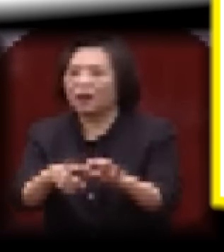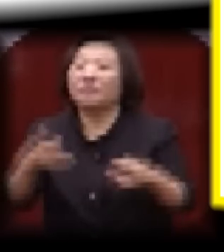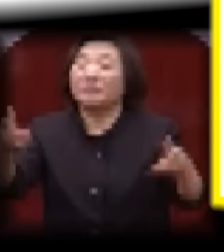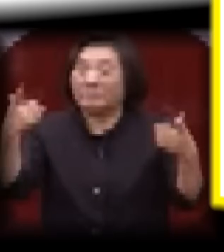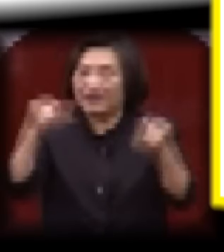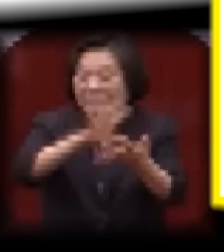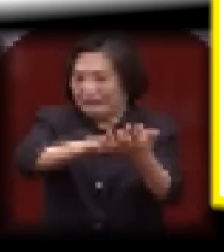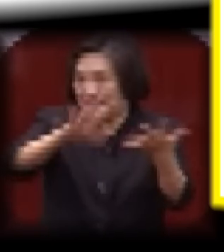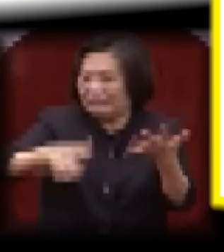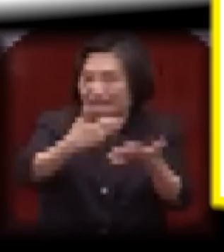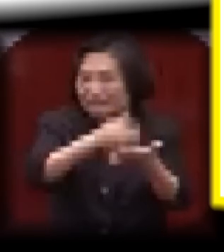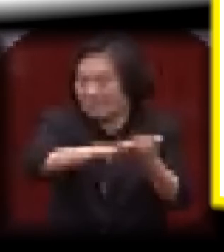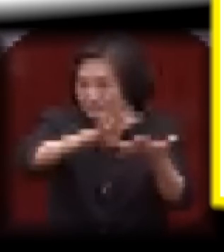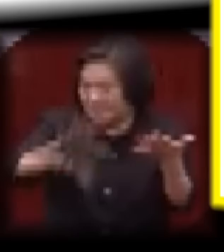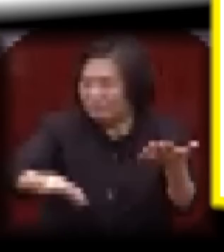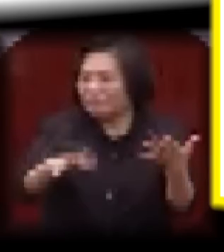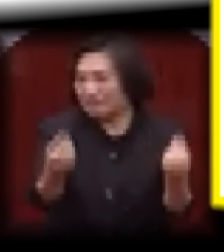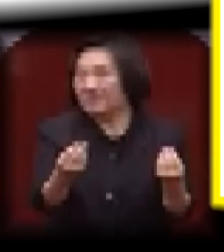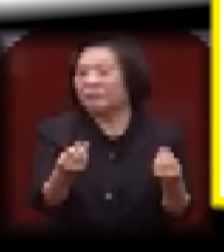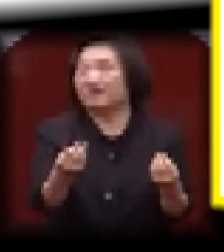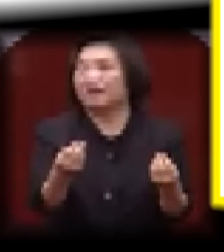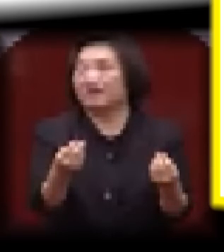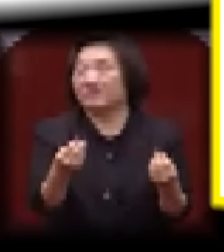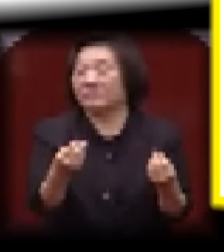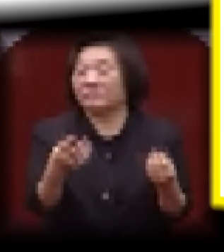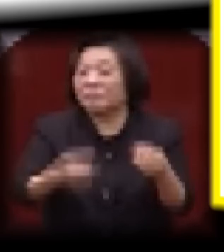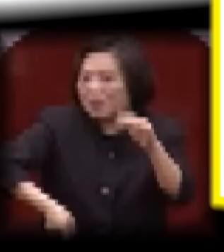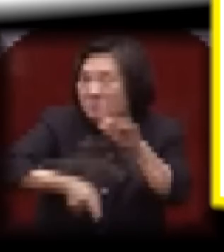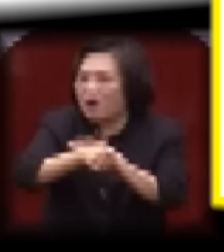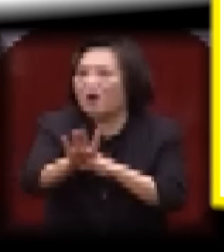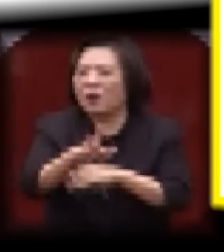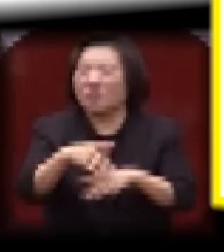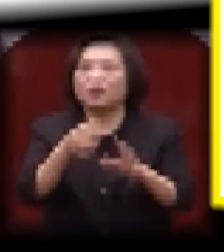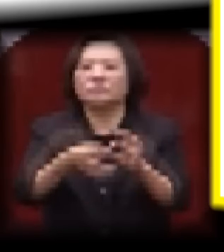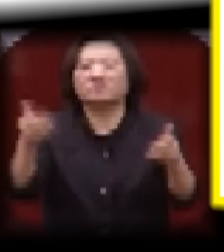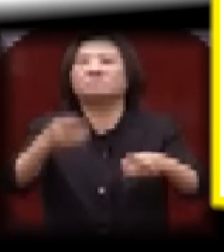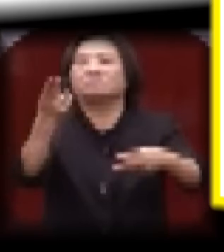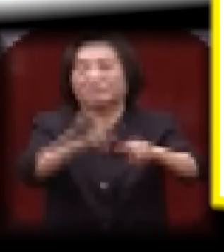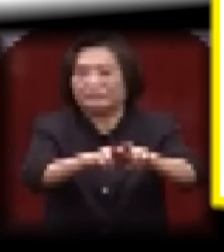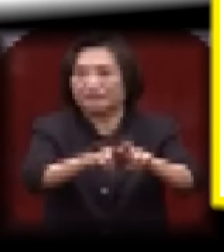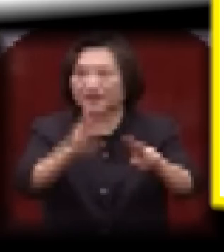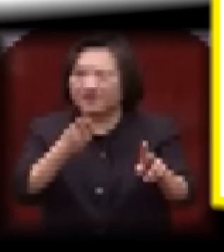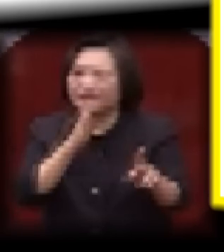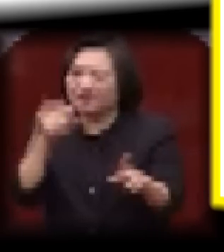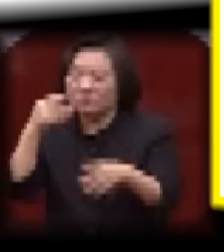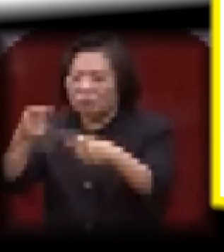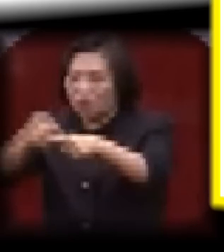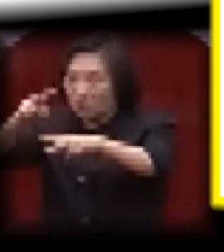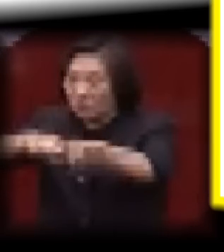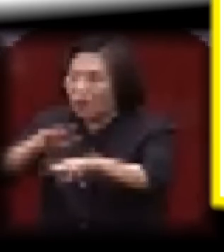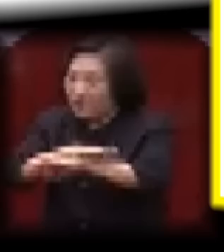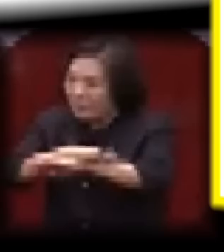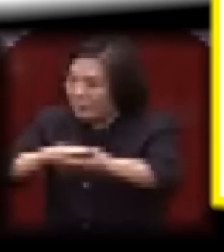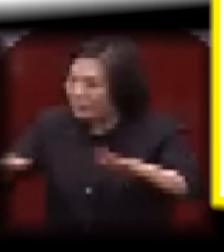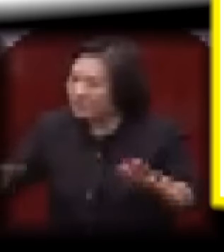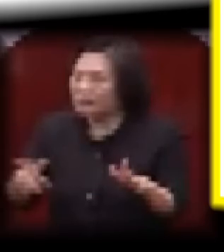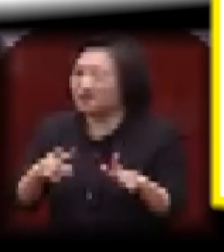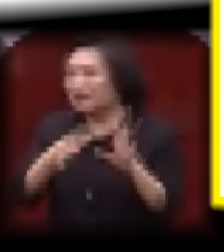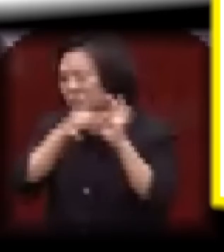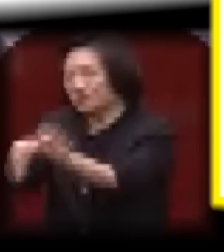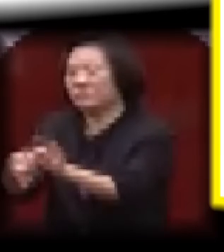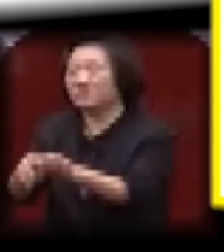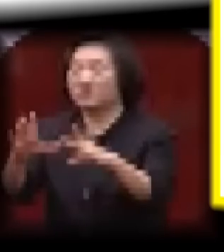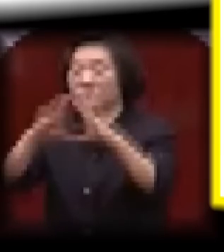院有个附带条件，就是基于公共安全的理由，你知道吗？凡是跟公共安全有关的，还是要继续处理。比方说哈，外